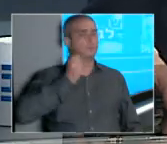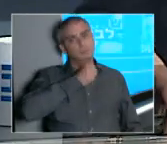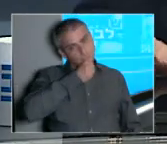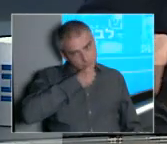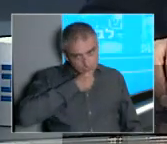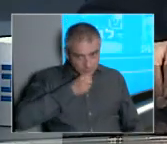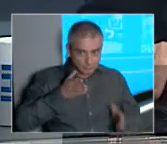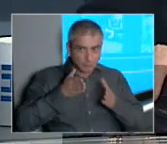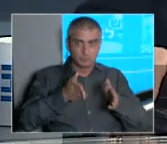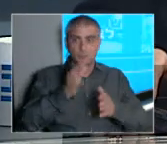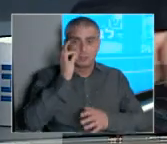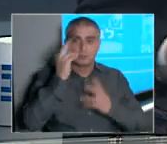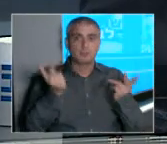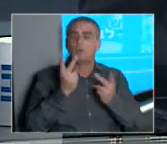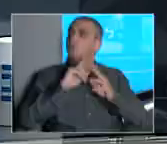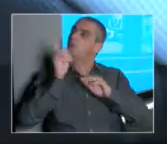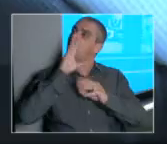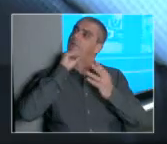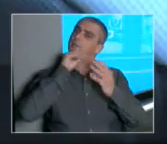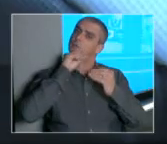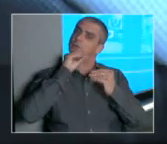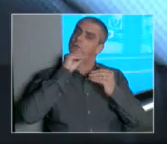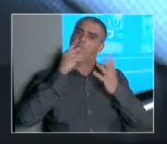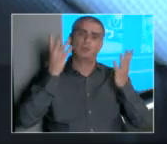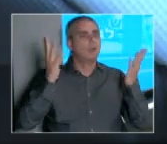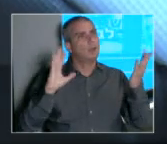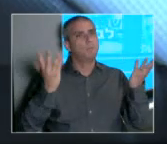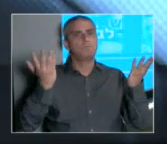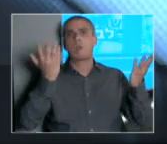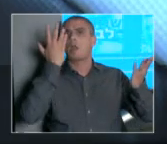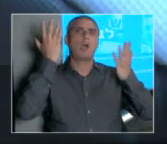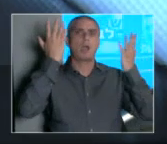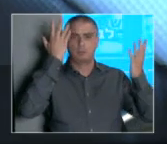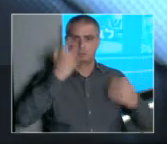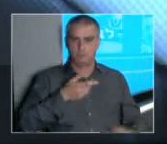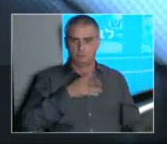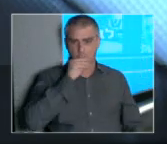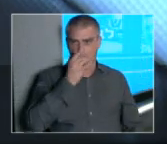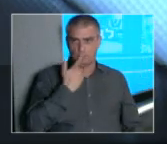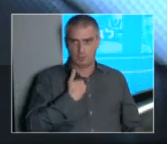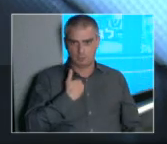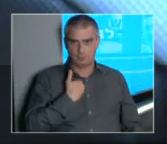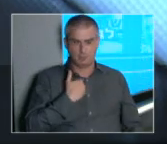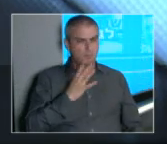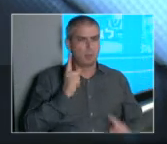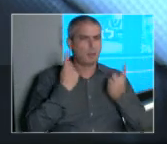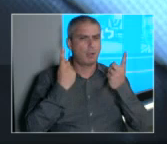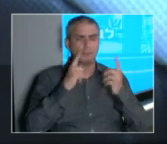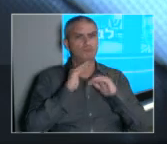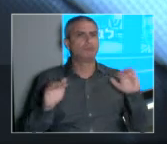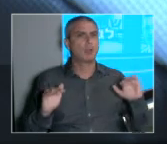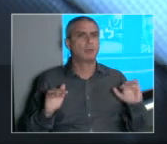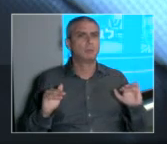במסדרון. כולם דיברו, כולם דיברו, כולם דיברו מה שראו, מה שלא דיברו נגדי על בריאות. מה קרה שפתאום